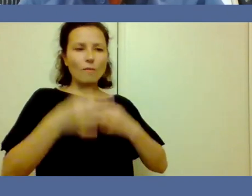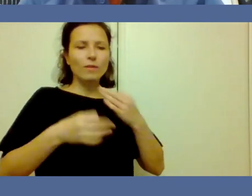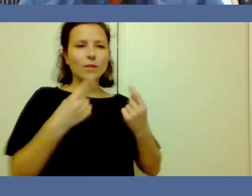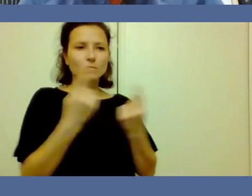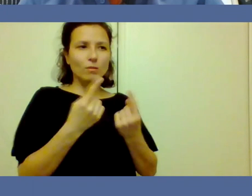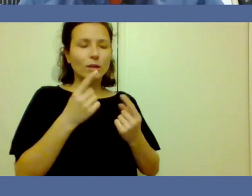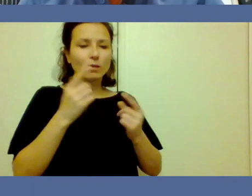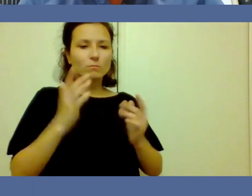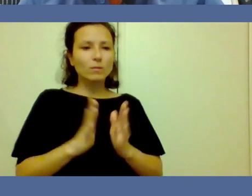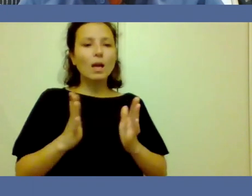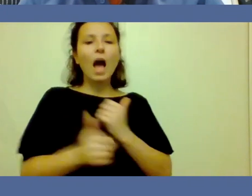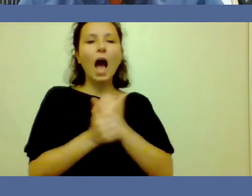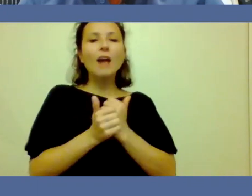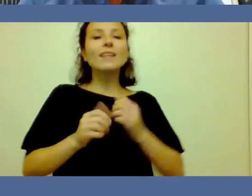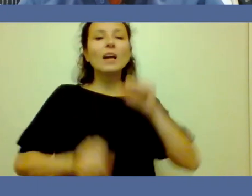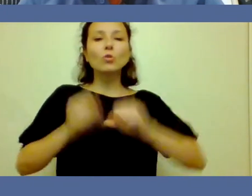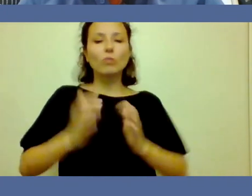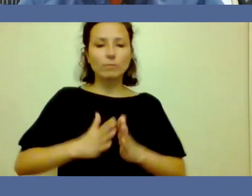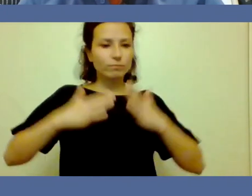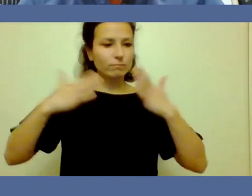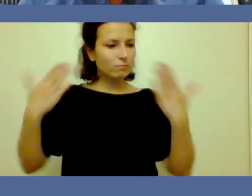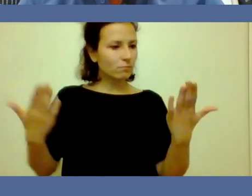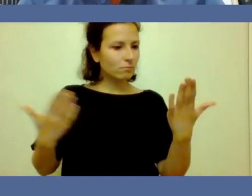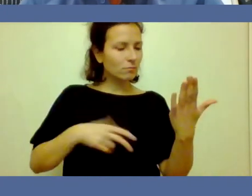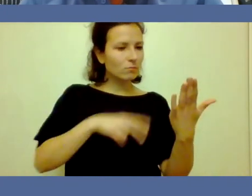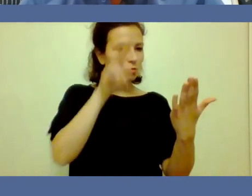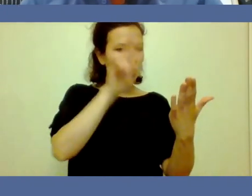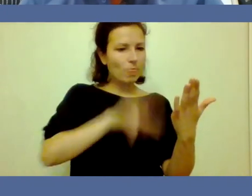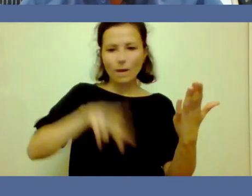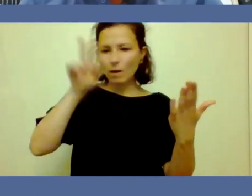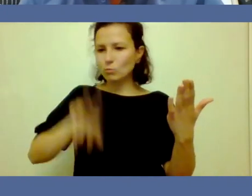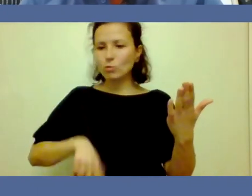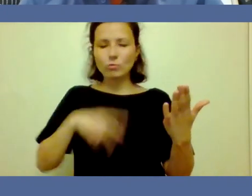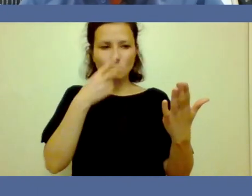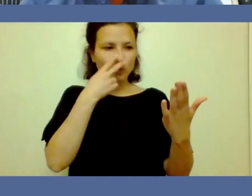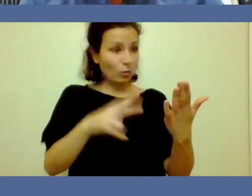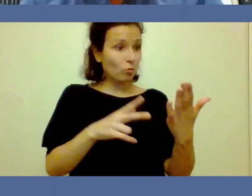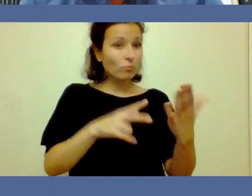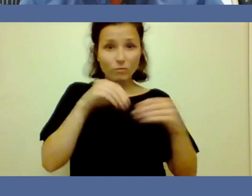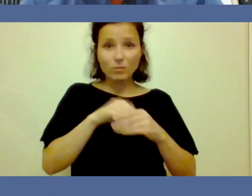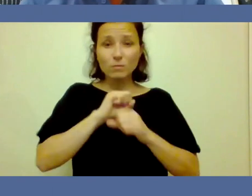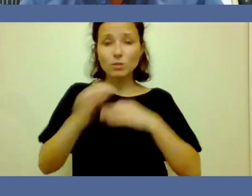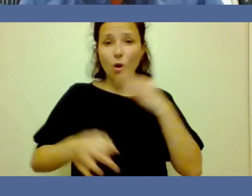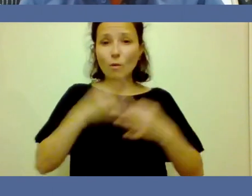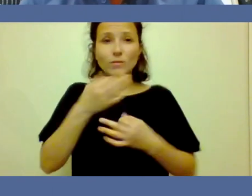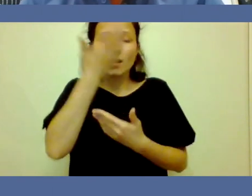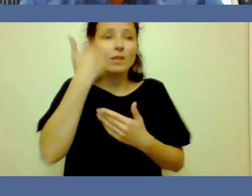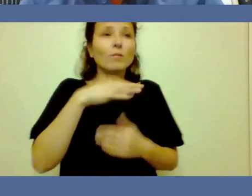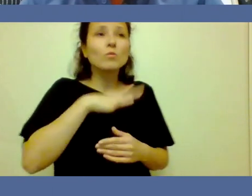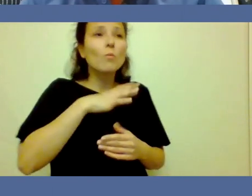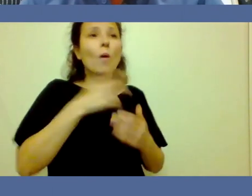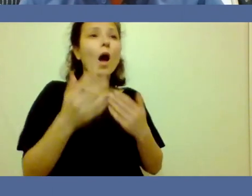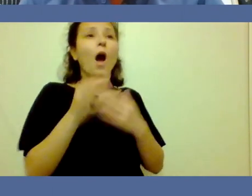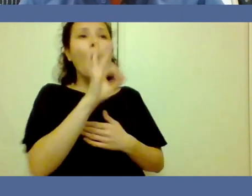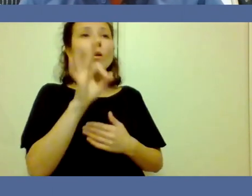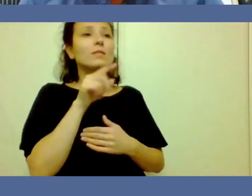sądowe. Zobaczyłam opowieść. Nie wiem, czy pan miał okazję czytać akta na przykład sprawy kryminalnej,